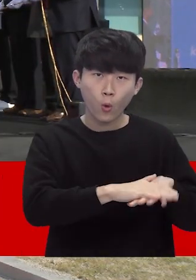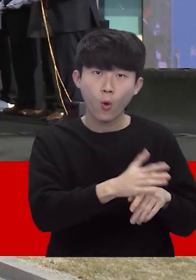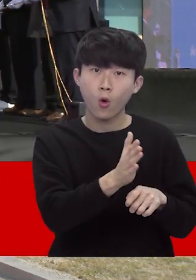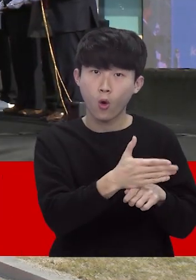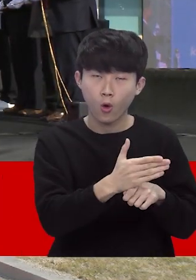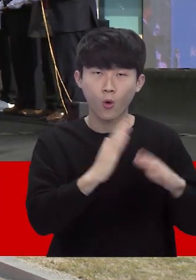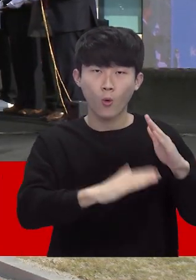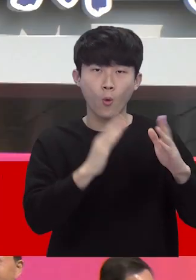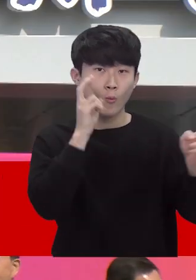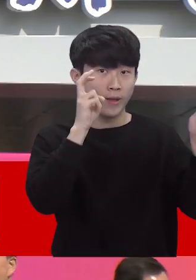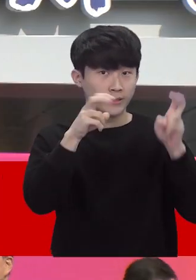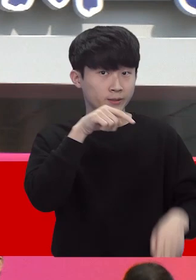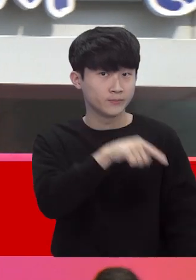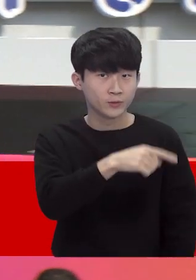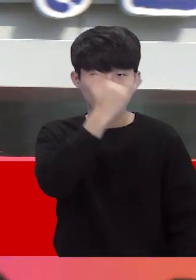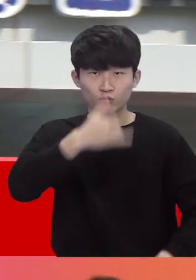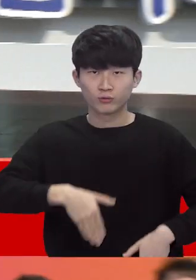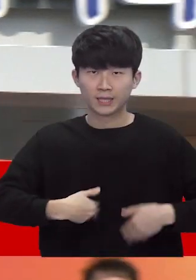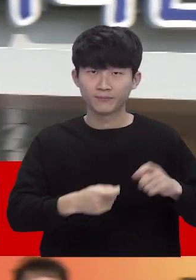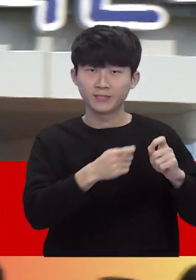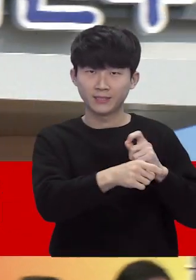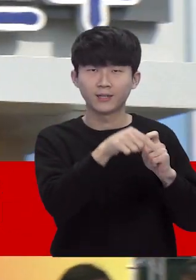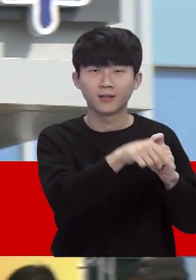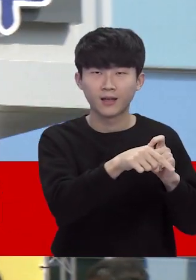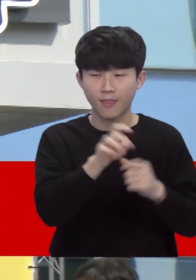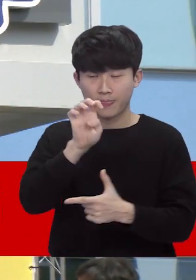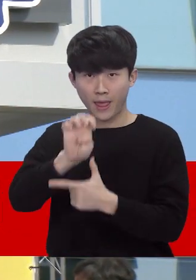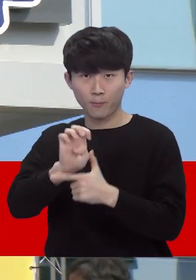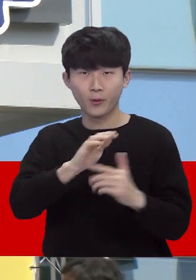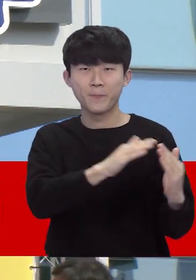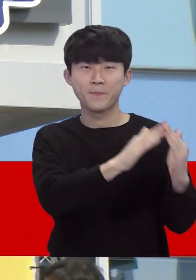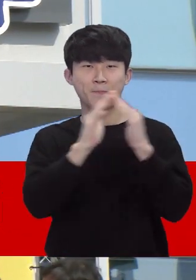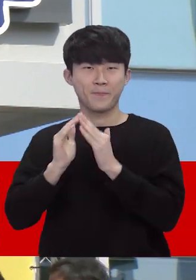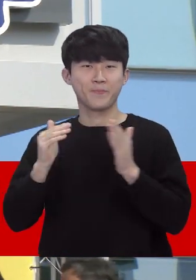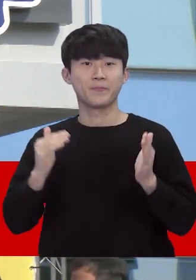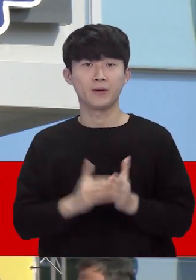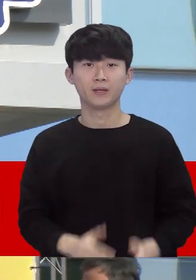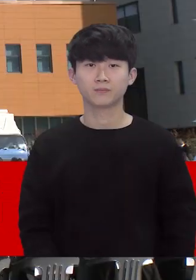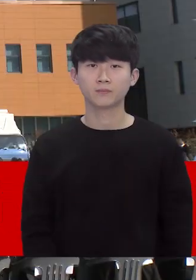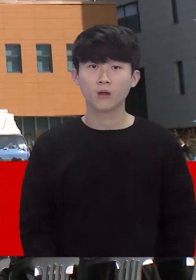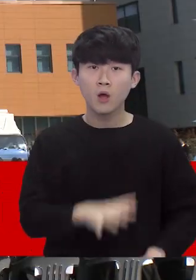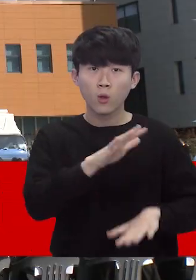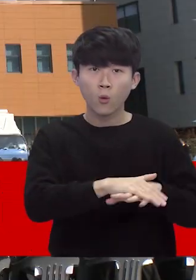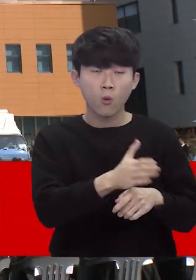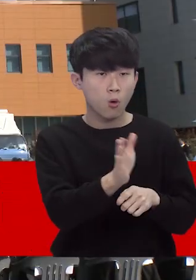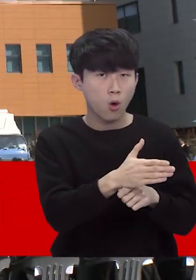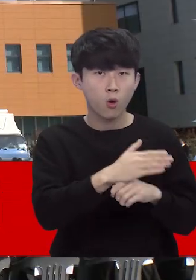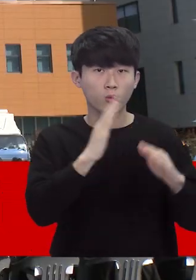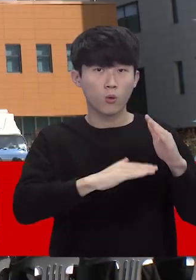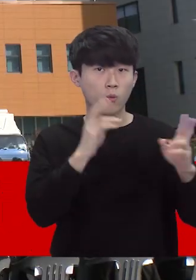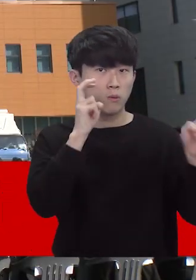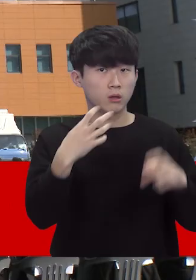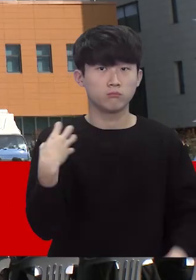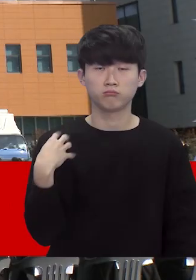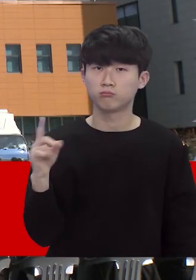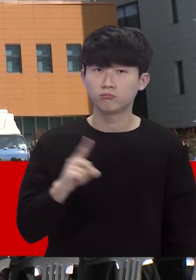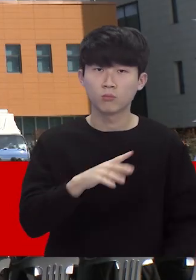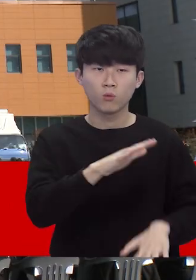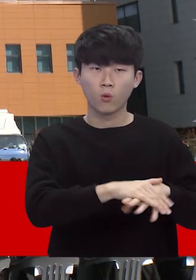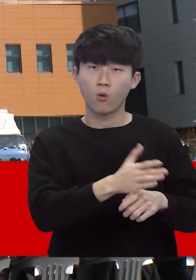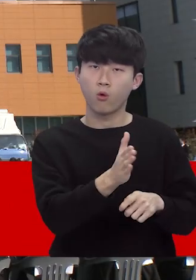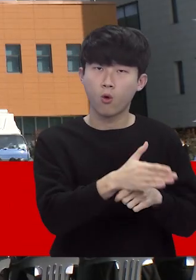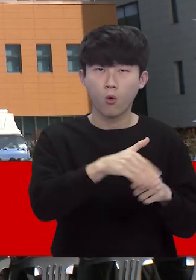한국농어촌공사 충남지역본부가 내포신도시 신청사로 이전해 본격 가동에 들어갔습니다. 농어촌 정비와